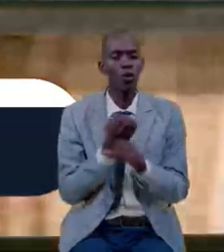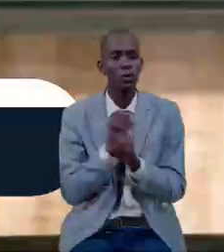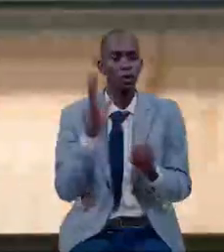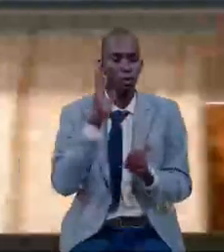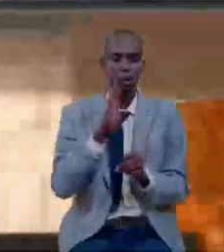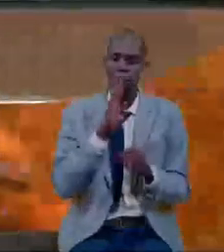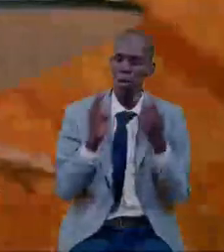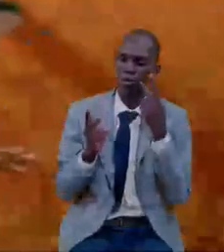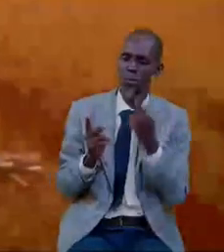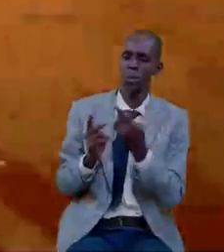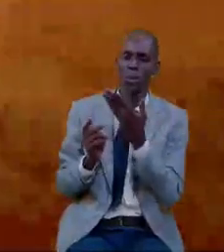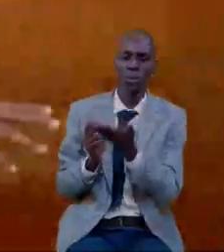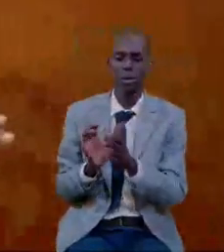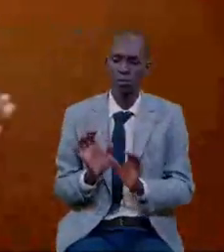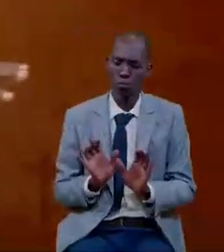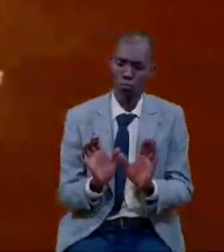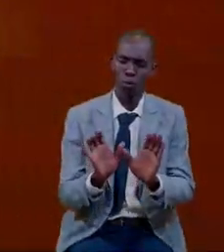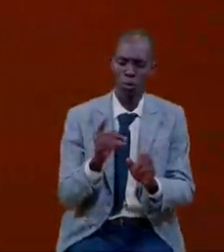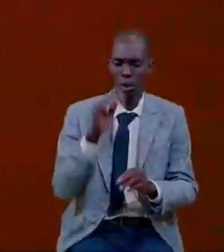évident.